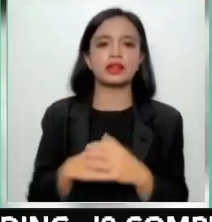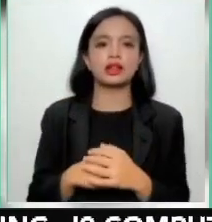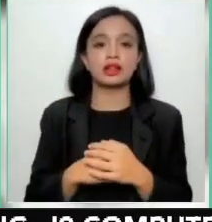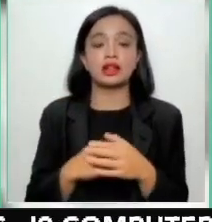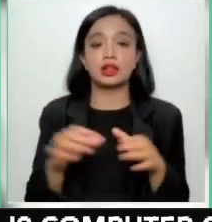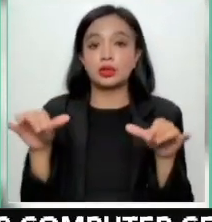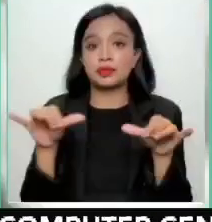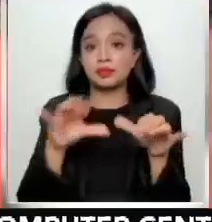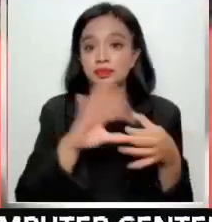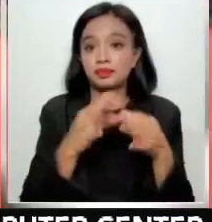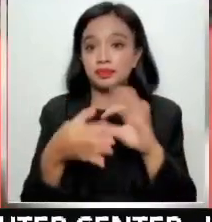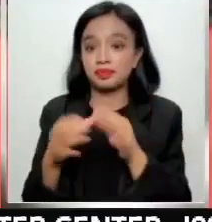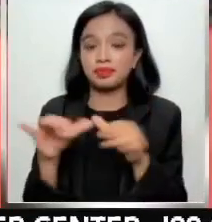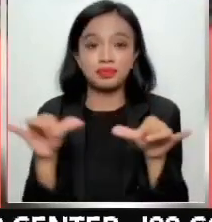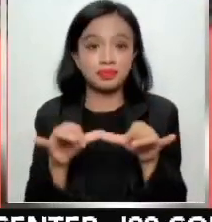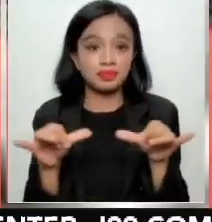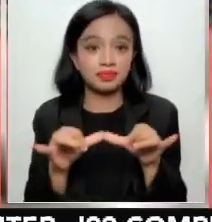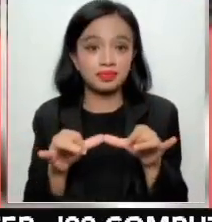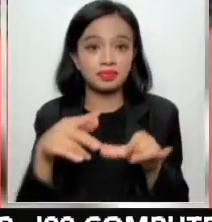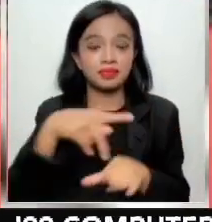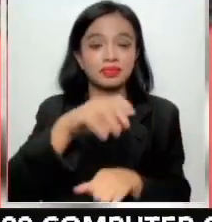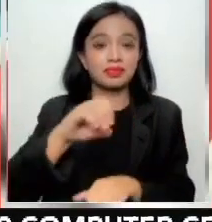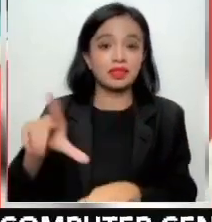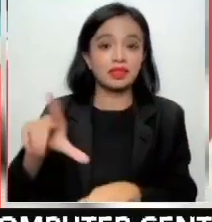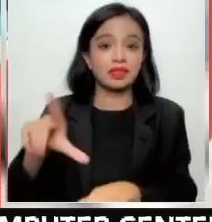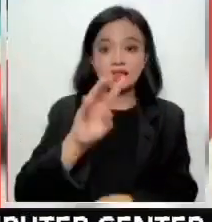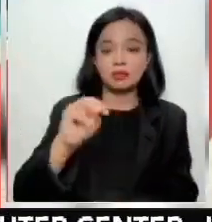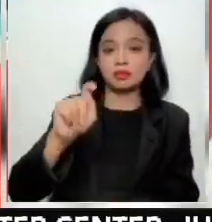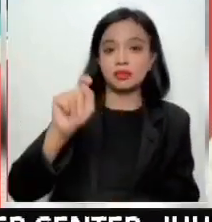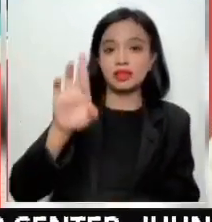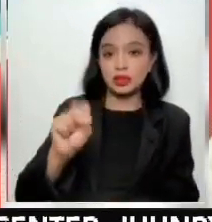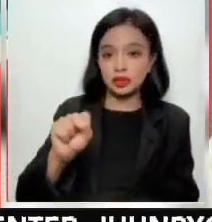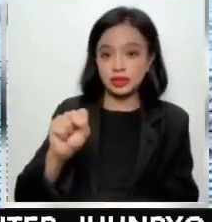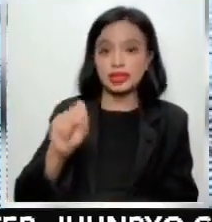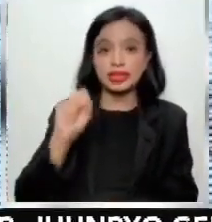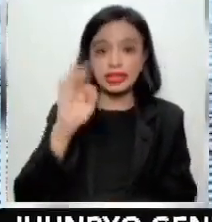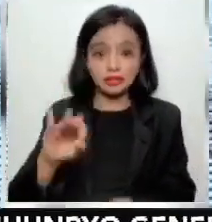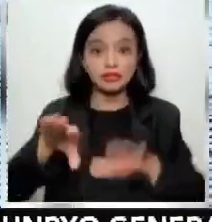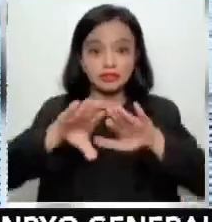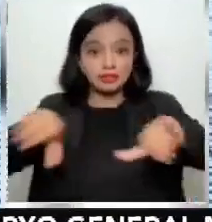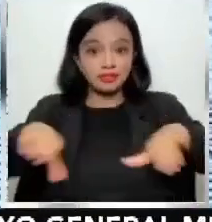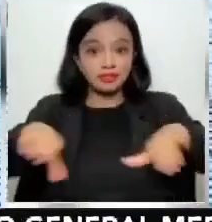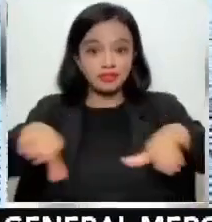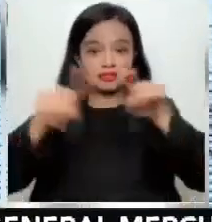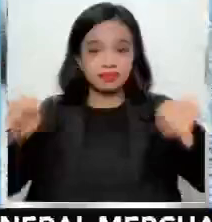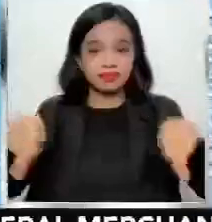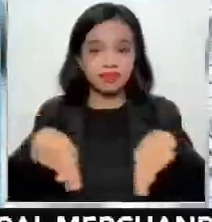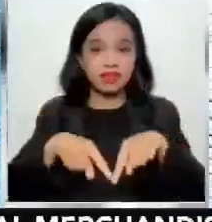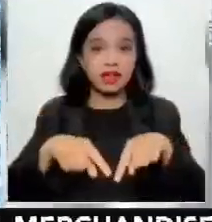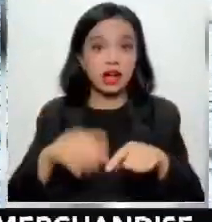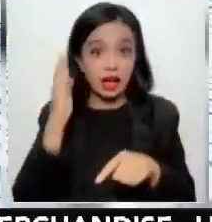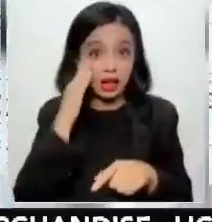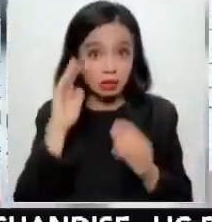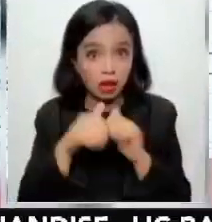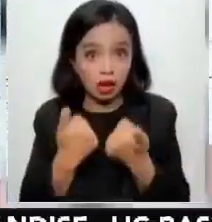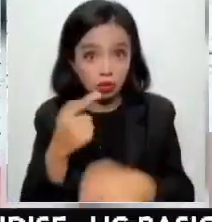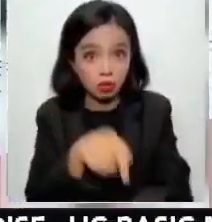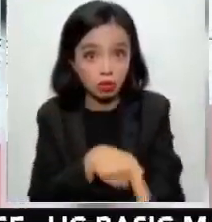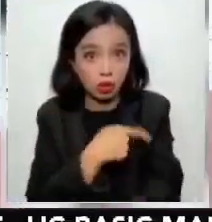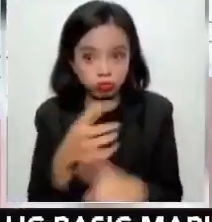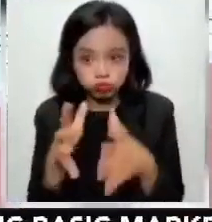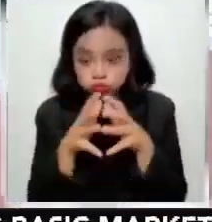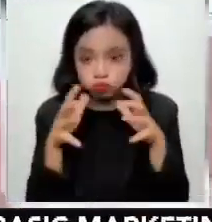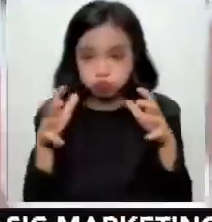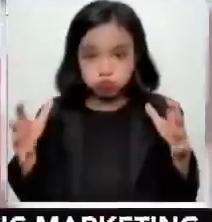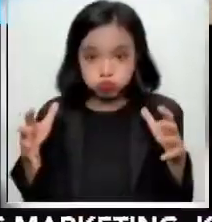ay nasa 50 meters long. Kung ang Olympic-sized pool ay nasa 50 meters lamang ang haba, alam niyo ba kung gaano kahaba at kalawak ang tinanghal na isa sa mga largest